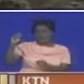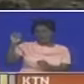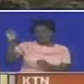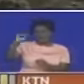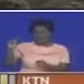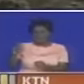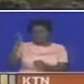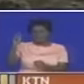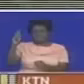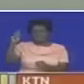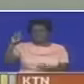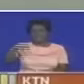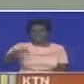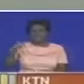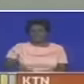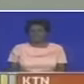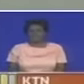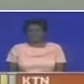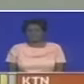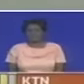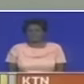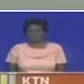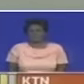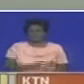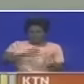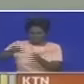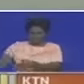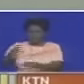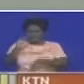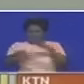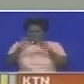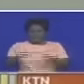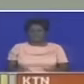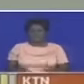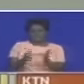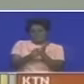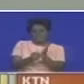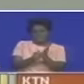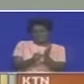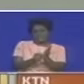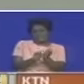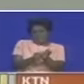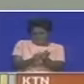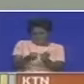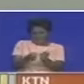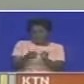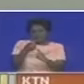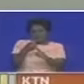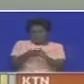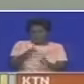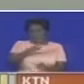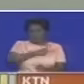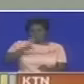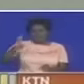Leo, Nairobi. Kando na hayo, wakulima wa mahindi wanauza zao la mahindi katika bodi ya kitaifa